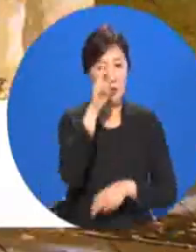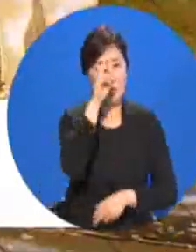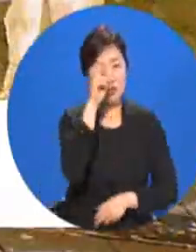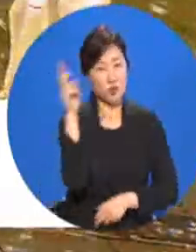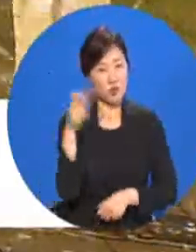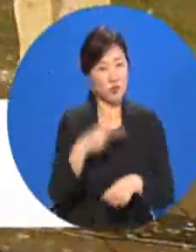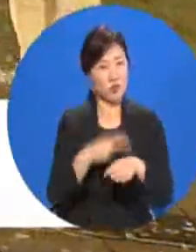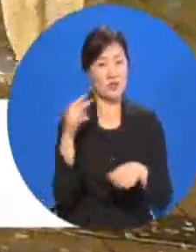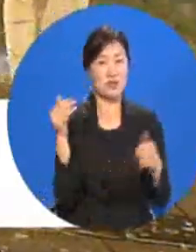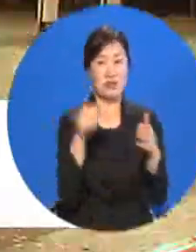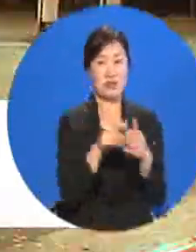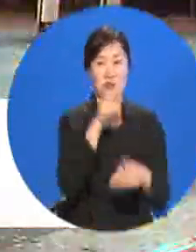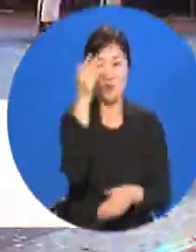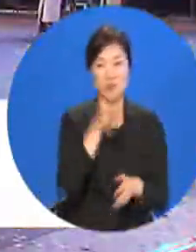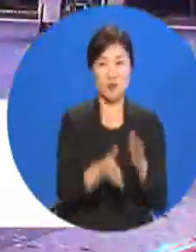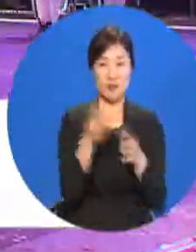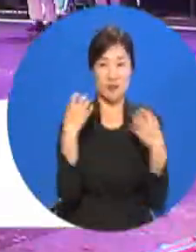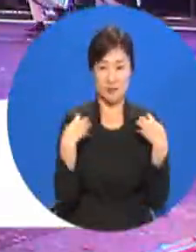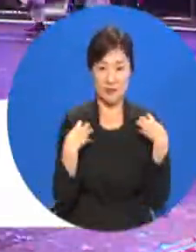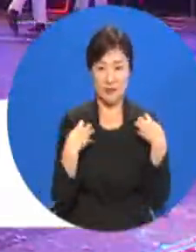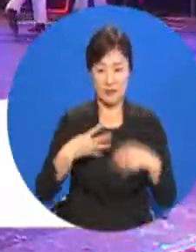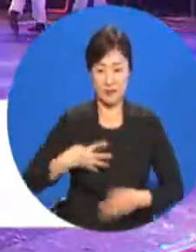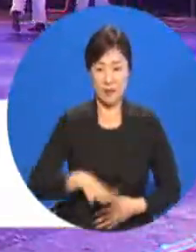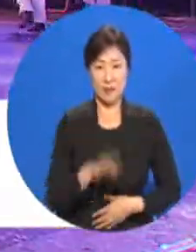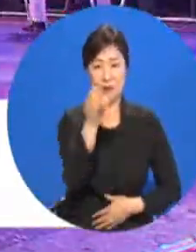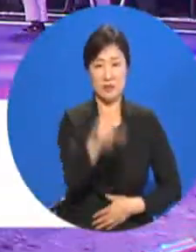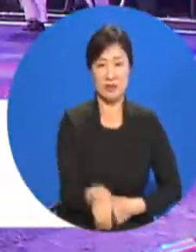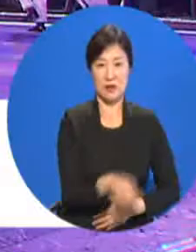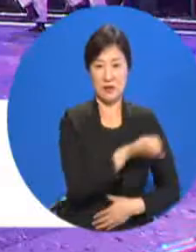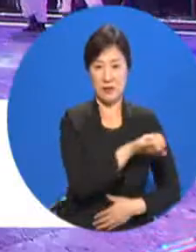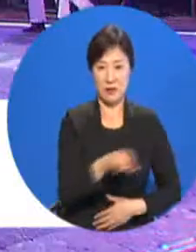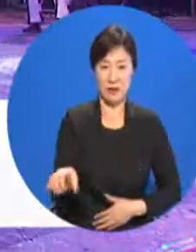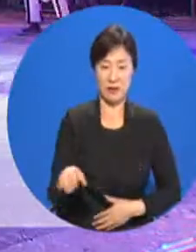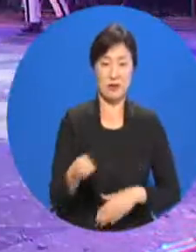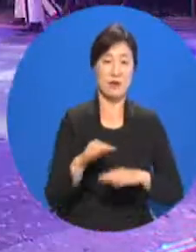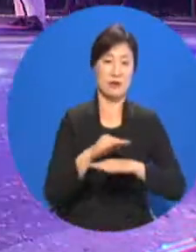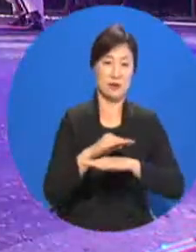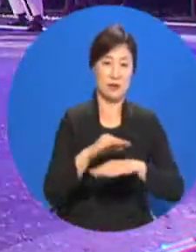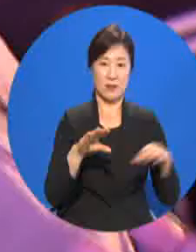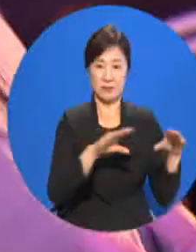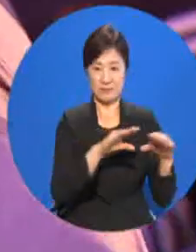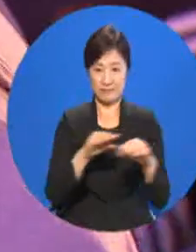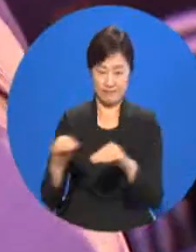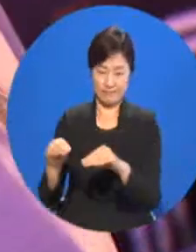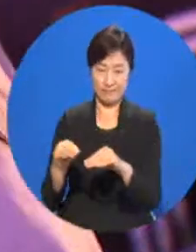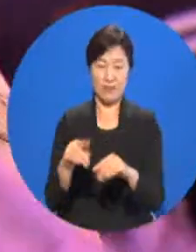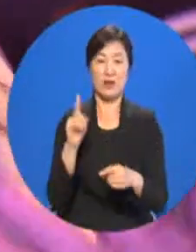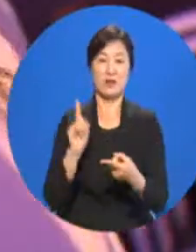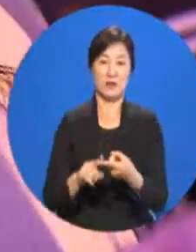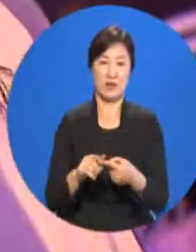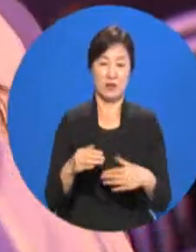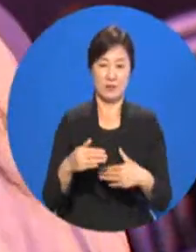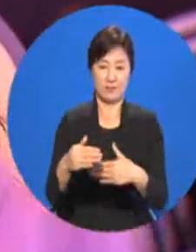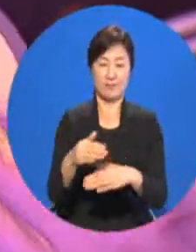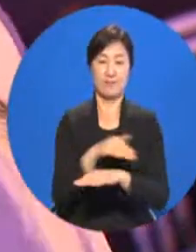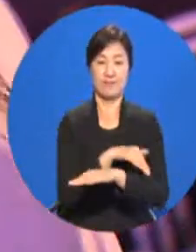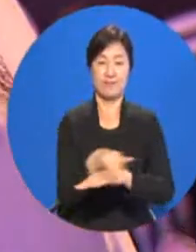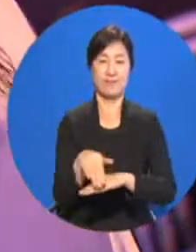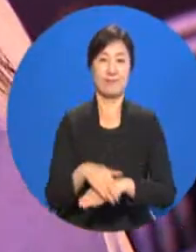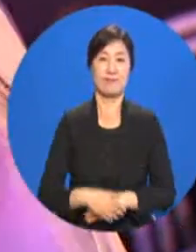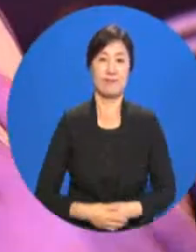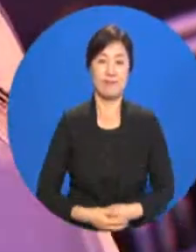2시까지 여수시청에서 쌍봉 사거리 2, 3차선에 대해 예고됐던 차량 통행 제한 조치도 계획대로